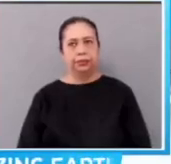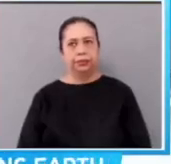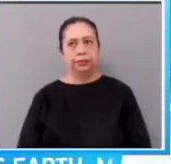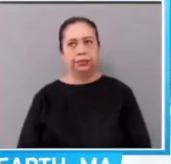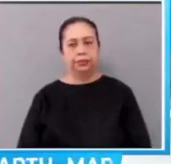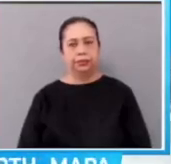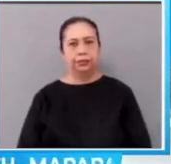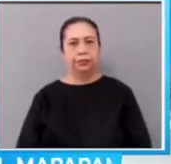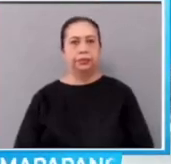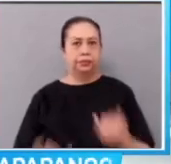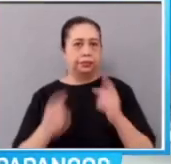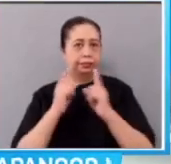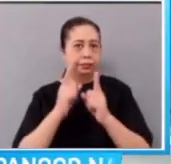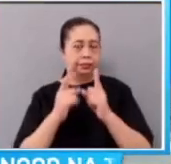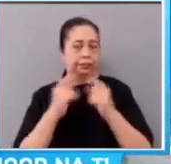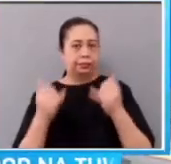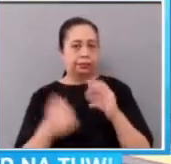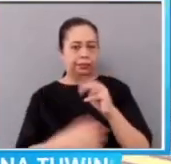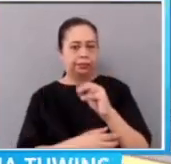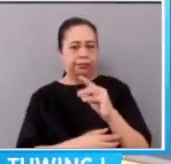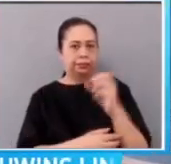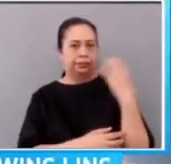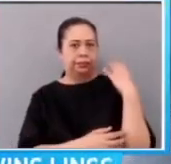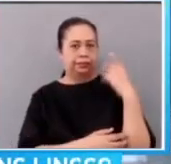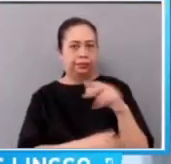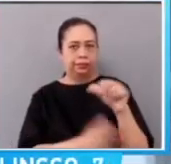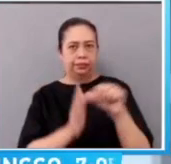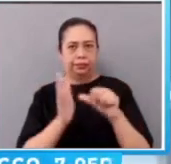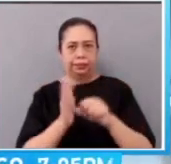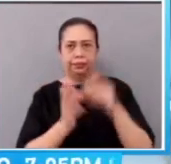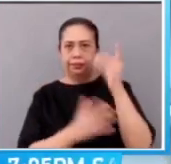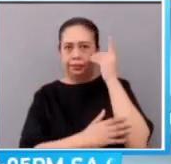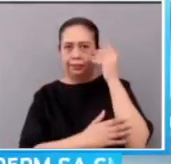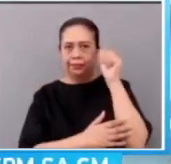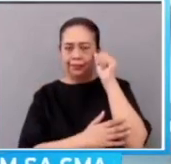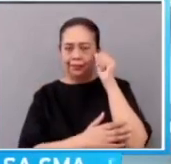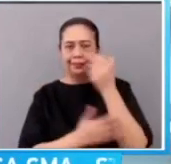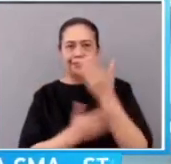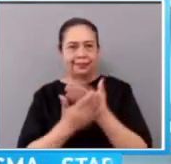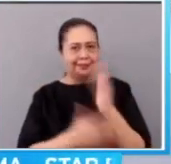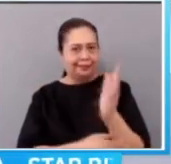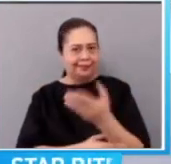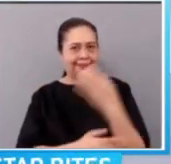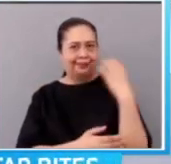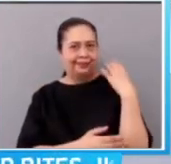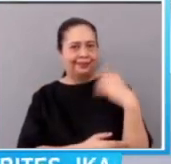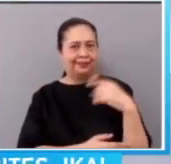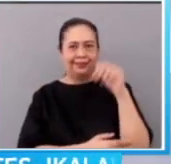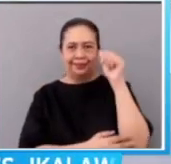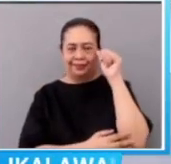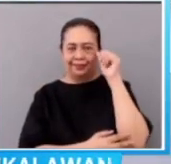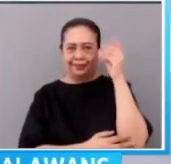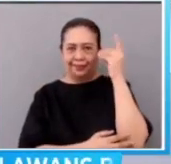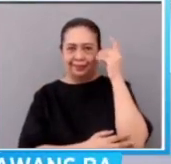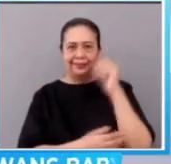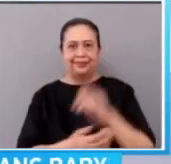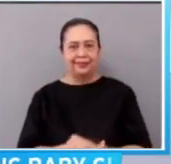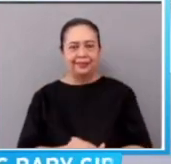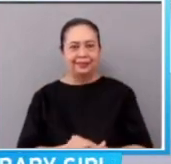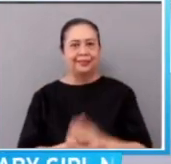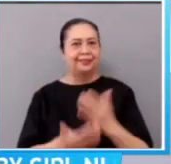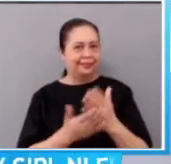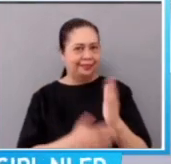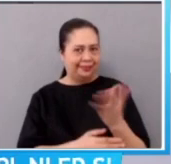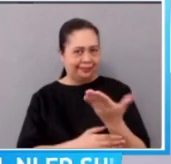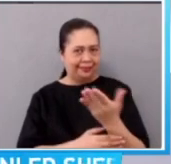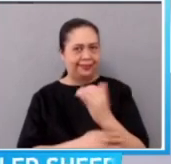Makakapanayam po natin ngayon si MMDA Chairman Atty. Don Artes. Magandang umaga po, Chairman Artes. Si Raffy Tima po ito. Magandang umaga,